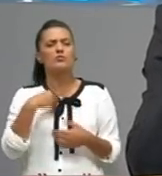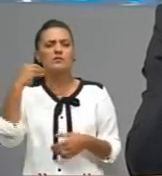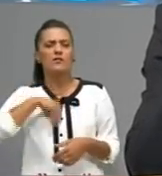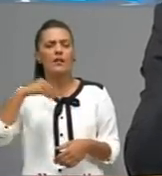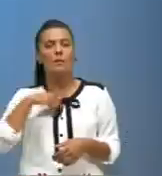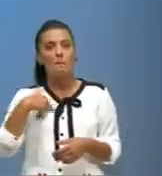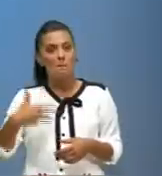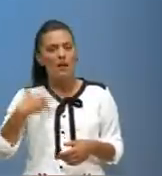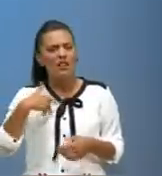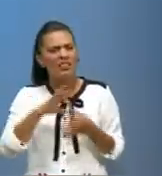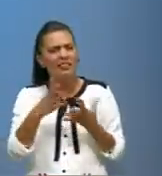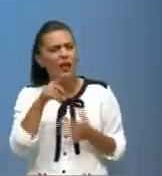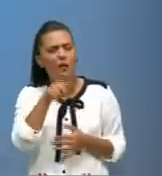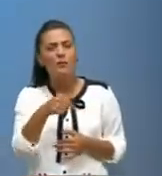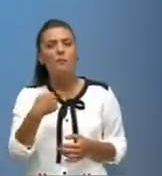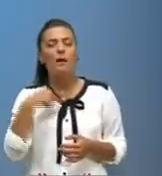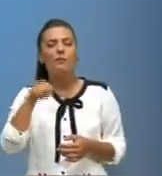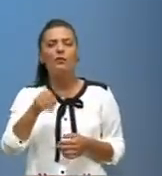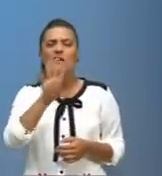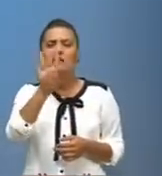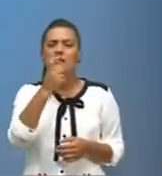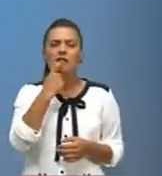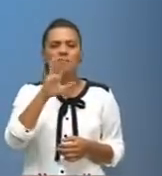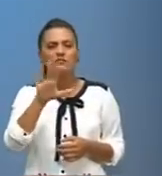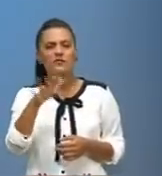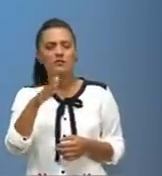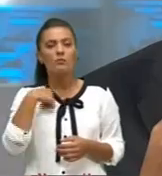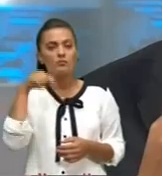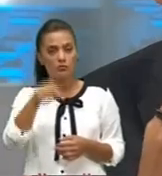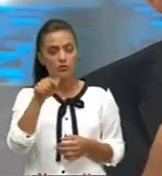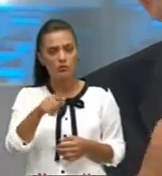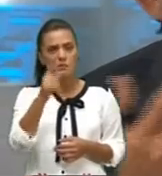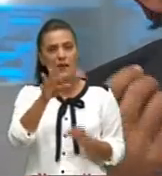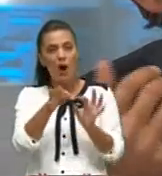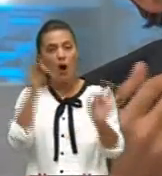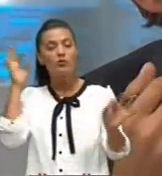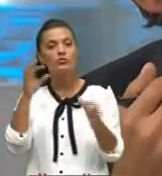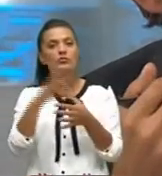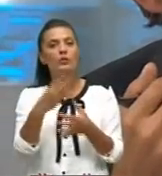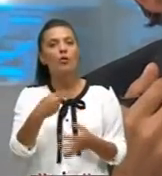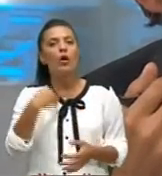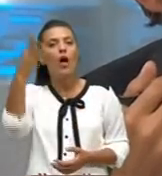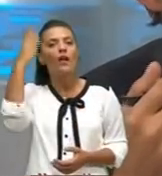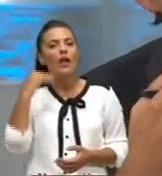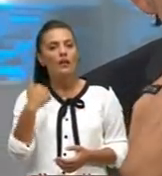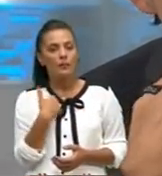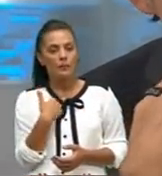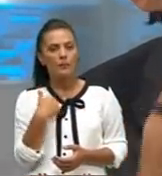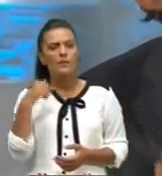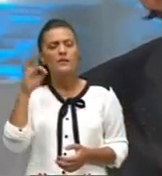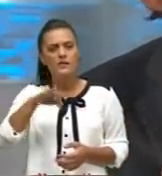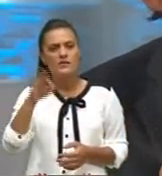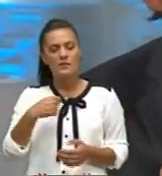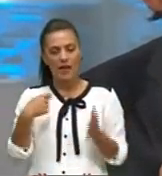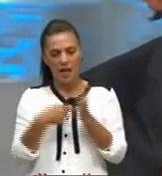merak ettiniz ama, evet, siz değil mi? Nedir bu ben acaba? Ben bunu 40'lı yaşlarımda bunun bir okçu yüzüğü olduğunu öğrendim. Hı-hı. Şimdi